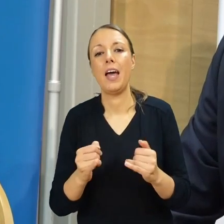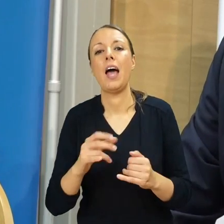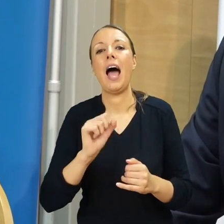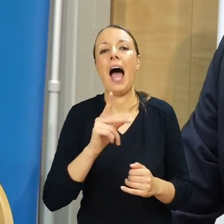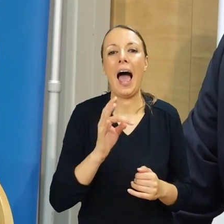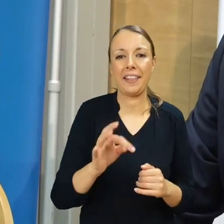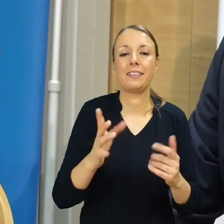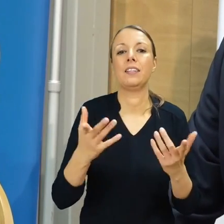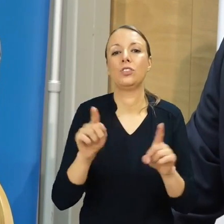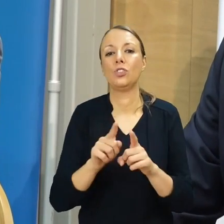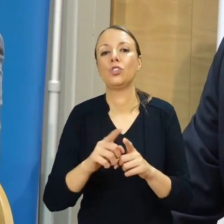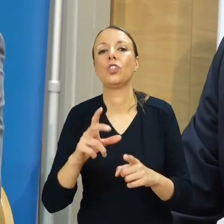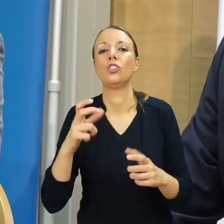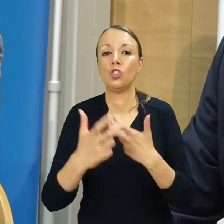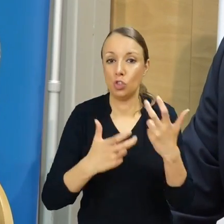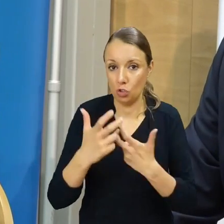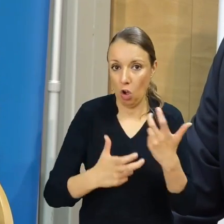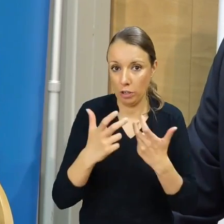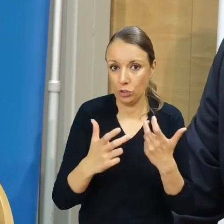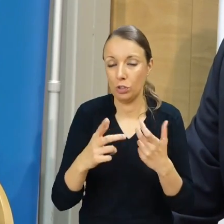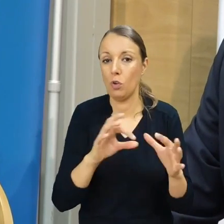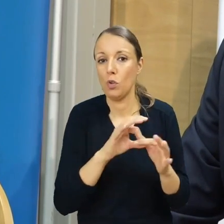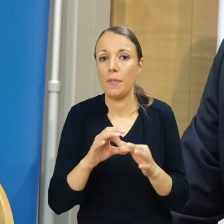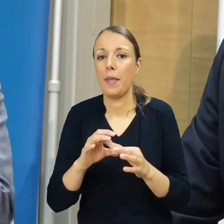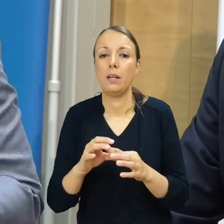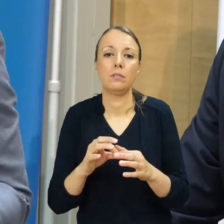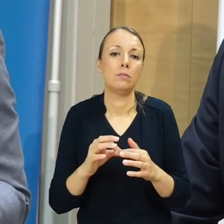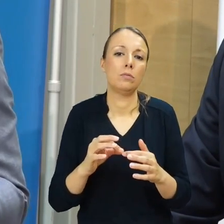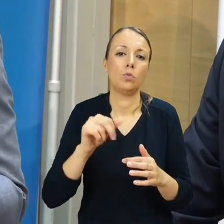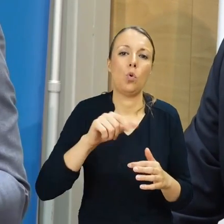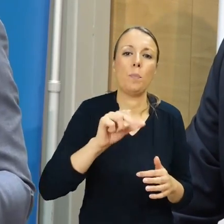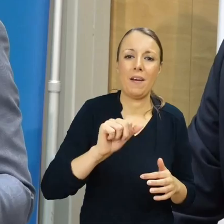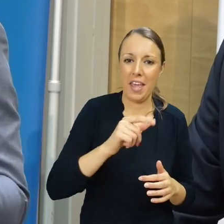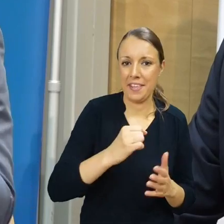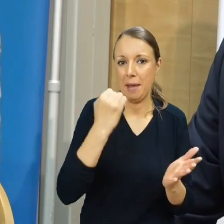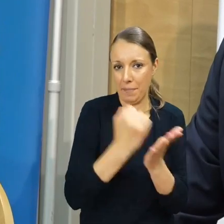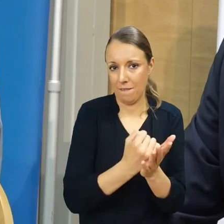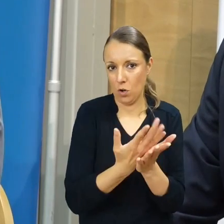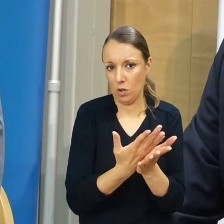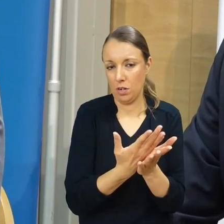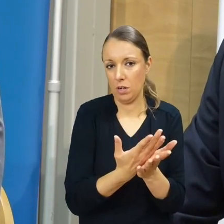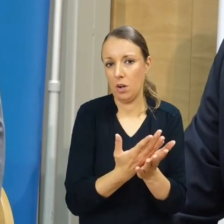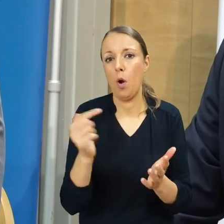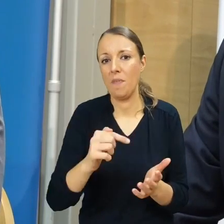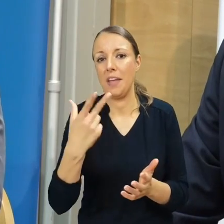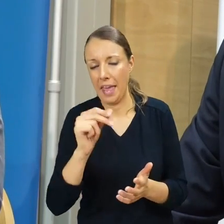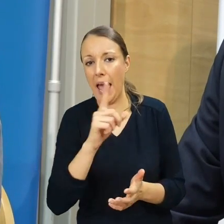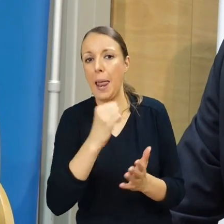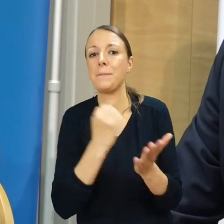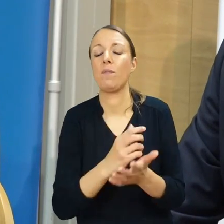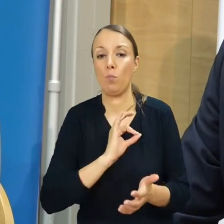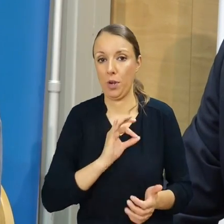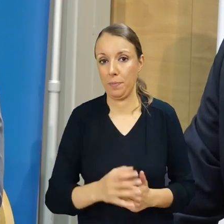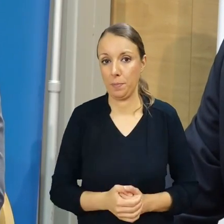publicznej dotyczące uprawnień, prawda? No obowiązków tu nie, no bo choć oczywiście to jest obowiązek udzielenia, ale uprawnień moich, prawda? Czyli ja mam